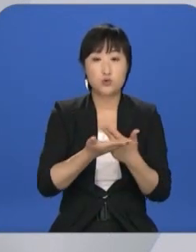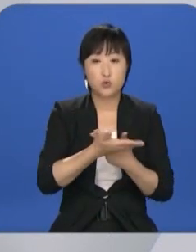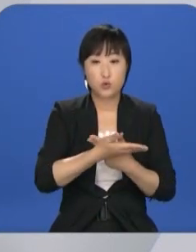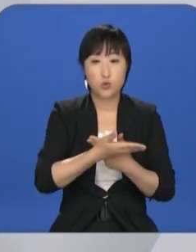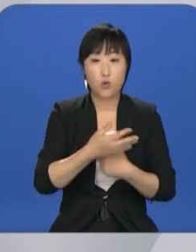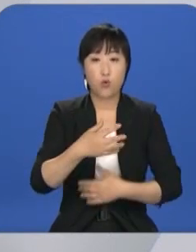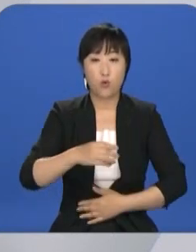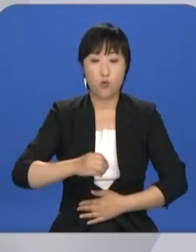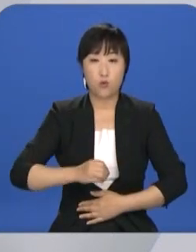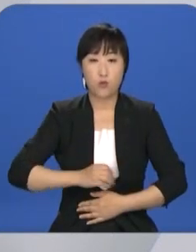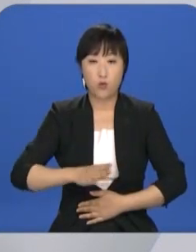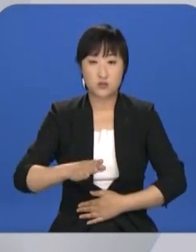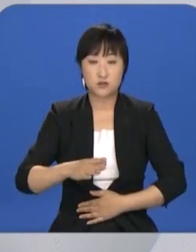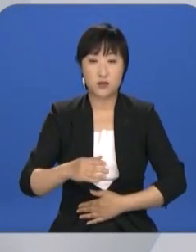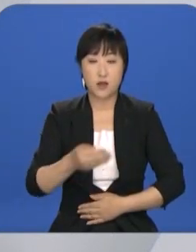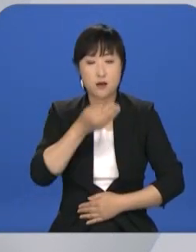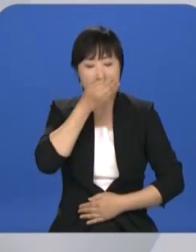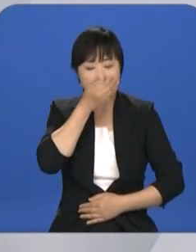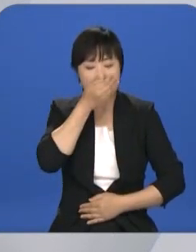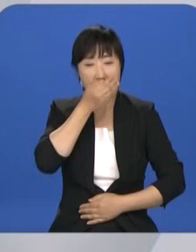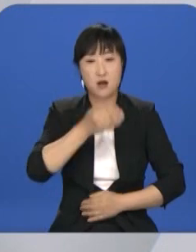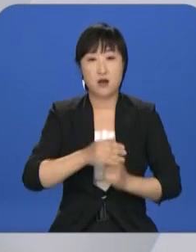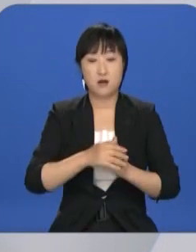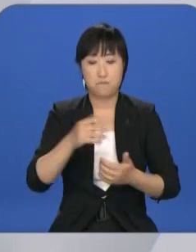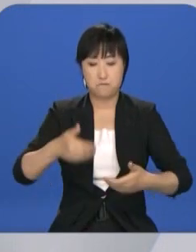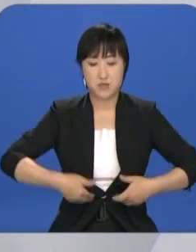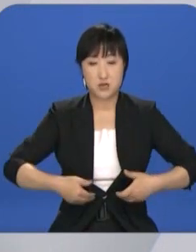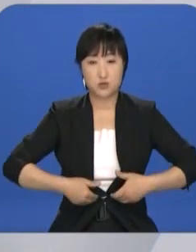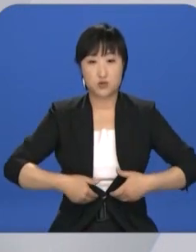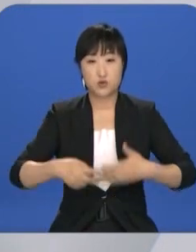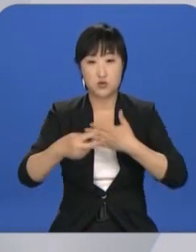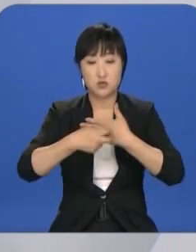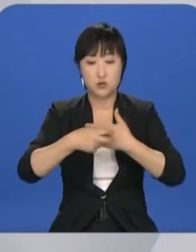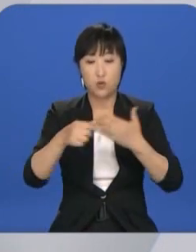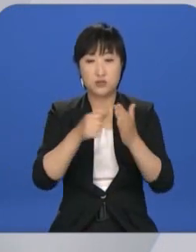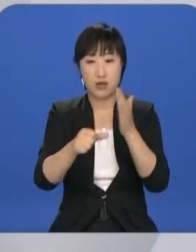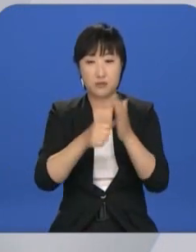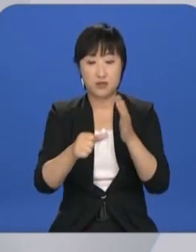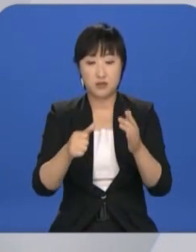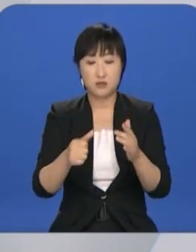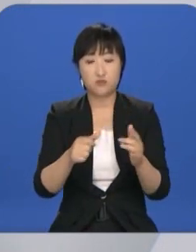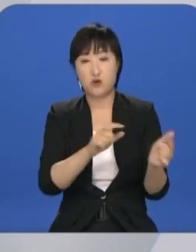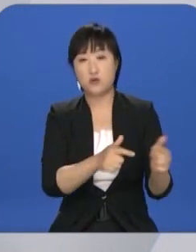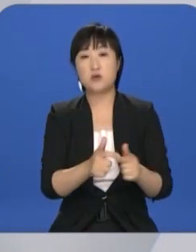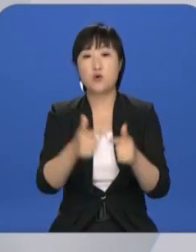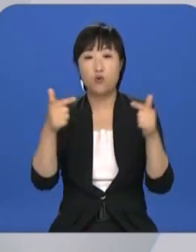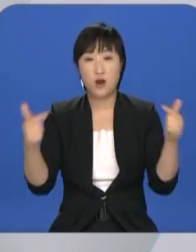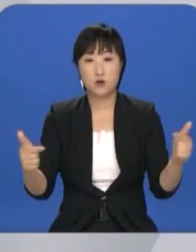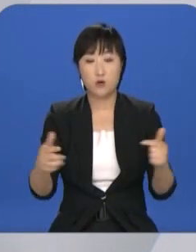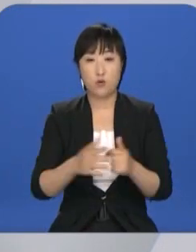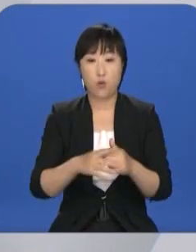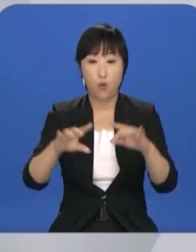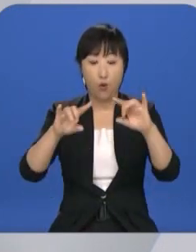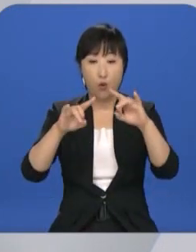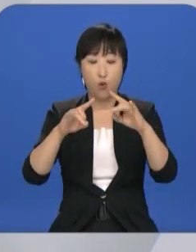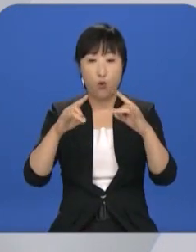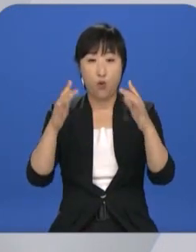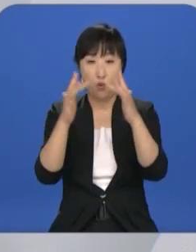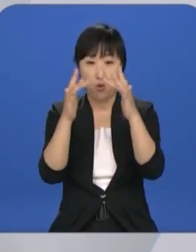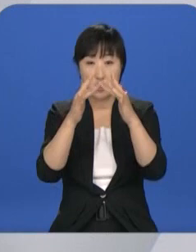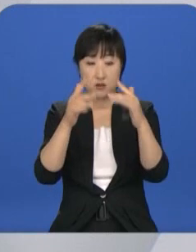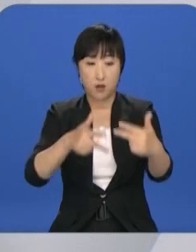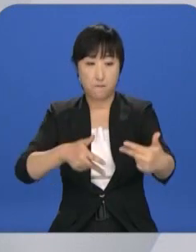보건지소에 인공호흡기 등 필수 응급 의료 장비와 시설을 확충하고 원격